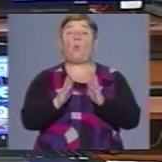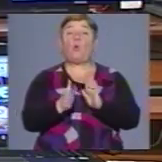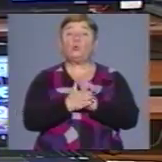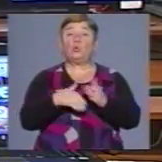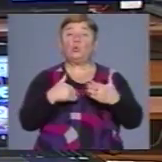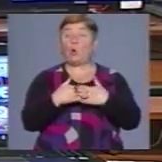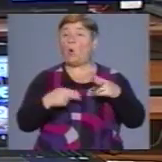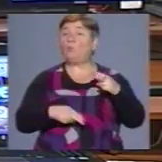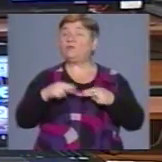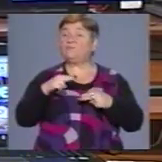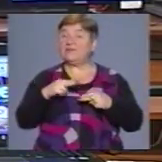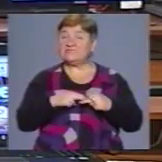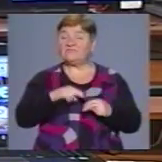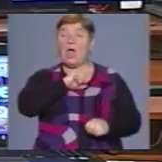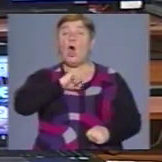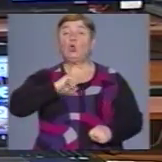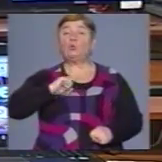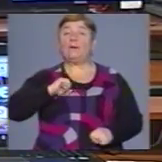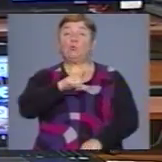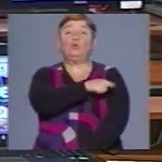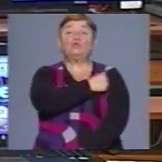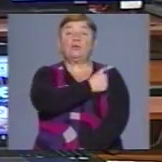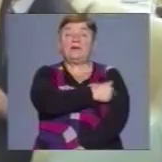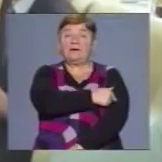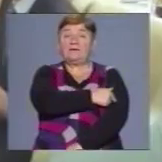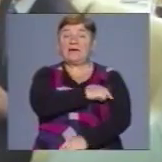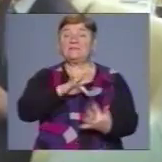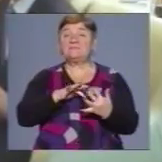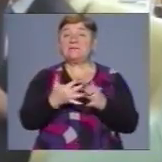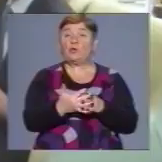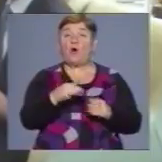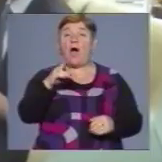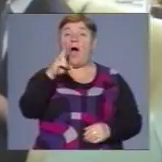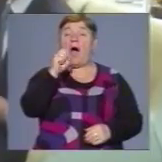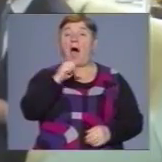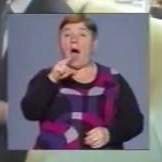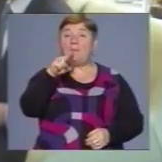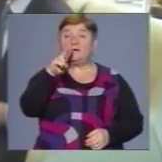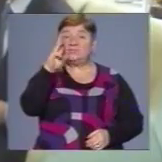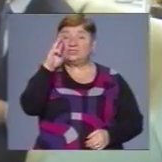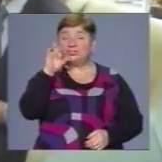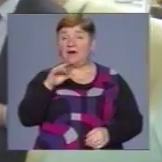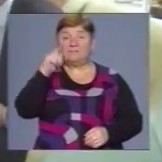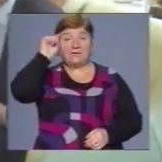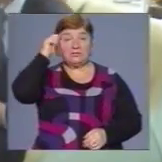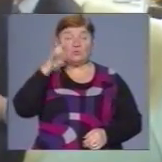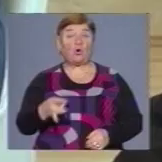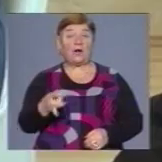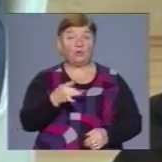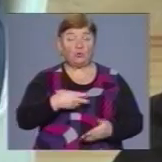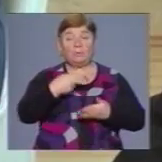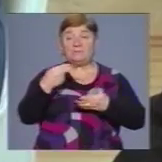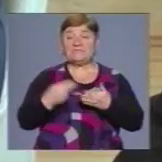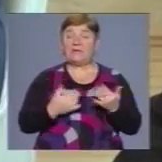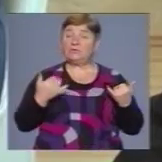будівництва протитуберкульозної лікарні на 100 ліжок в селі Нижня Апша Тячівського району підписали сьогодні в Закарпатській